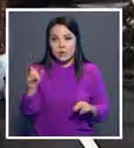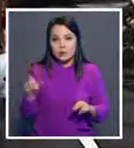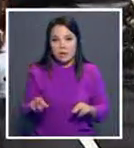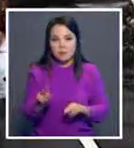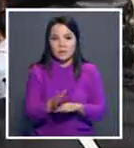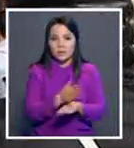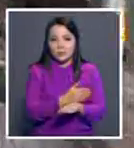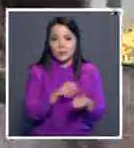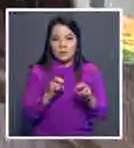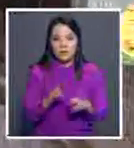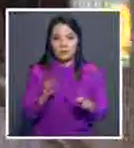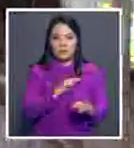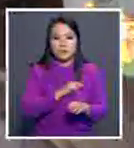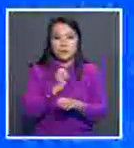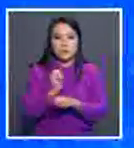аластатылды.